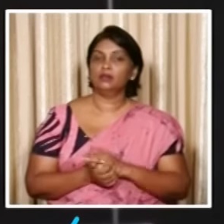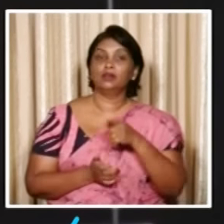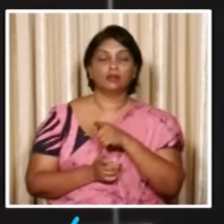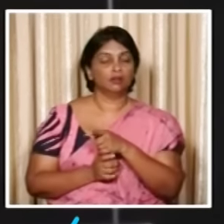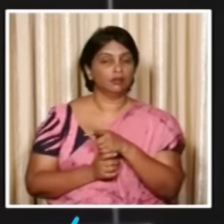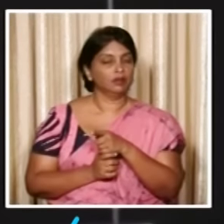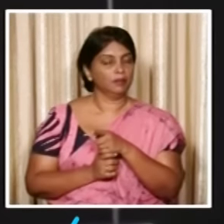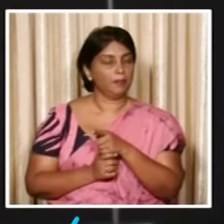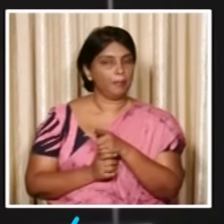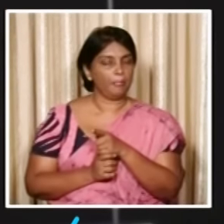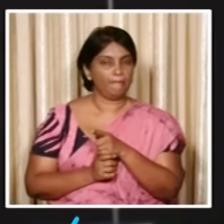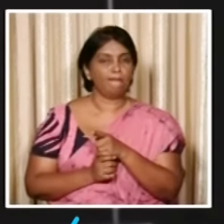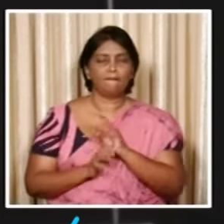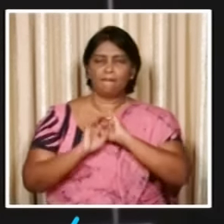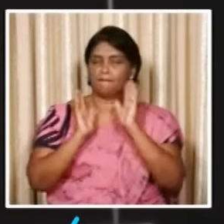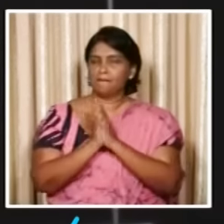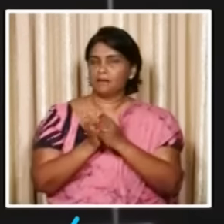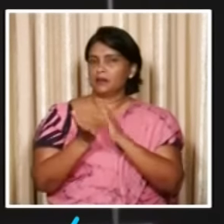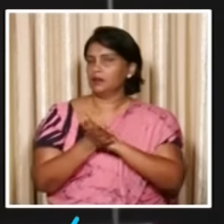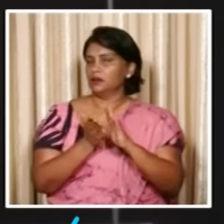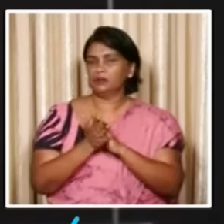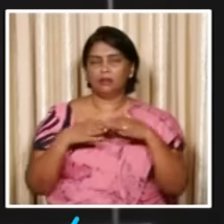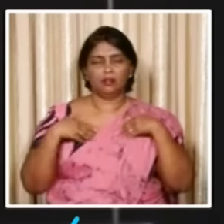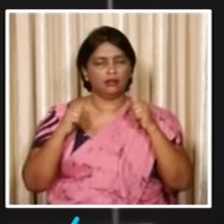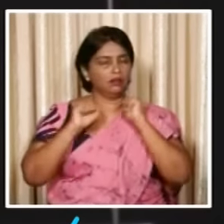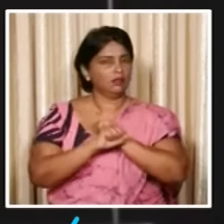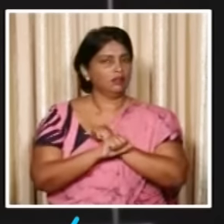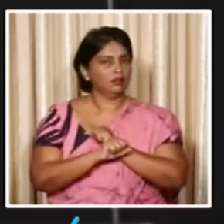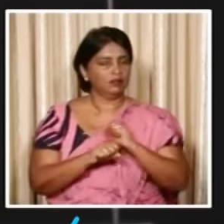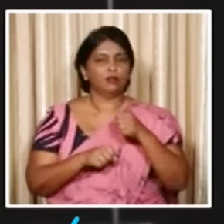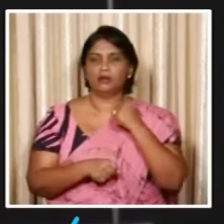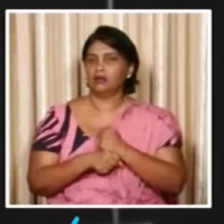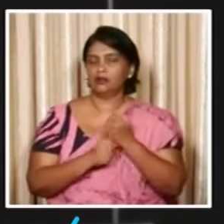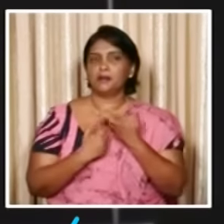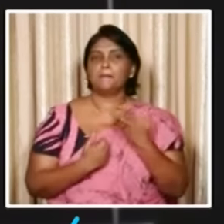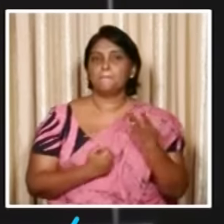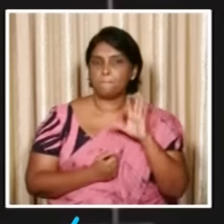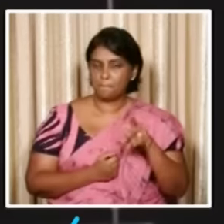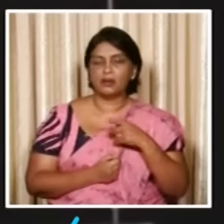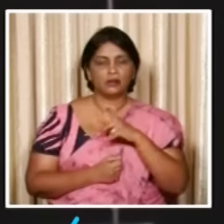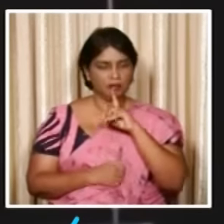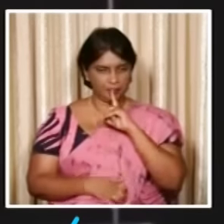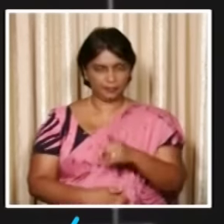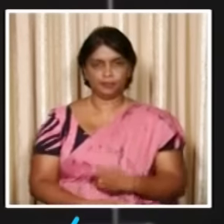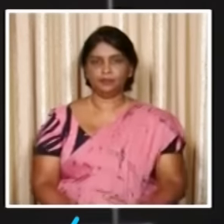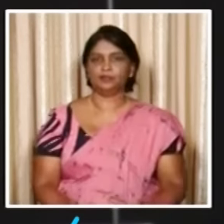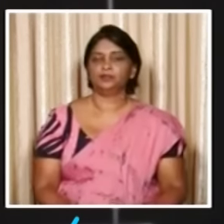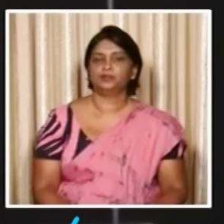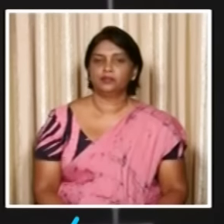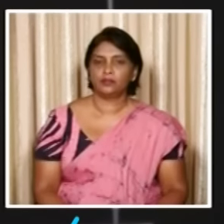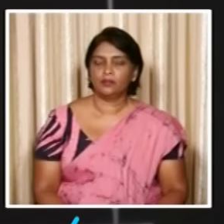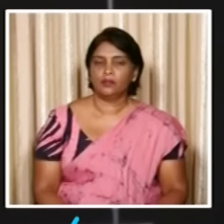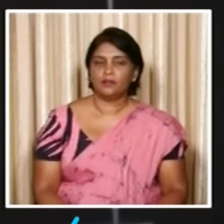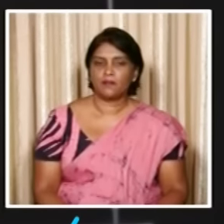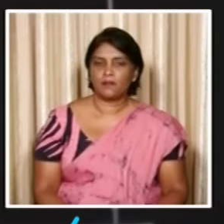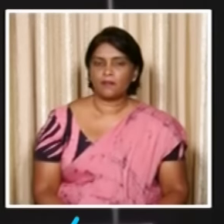குற்றச் செயல்களிலும் ஈடுபடாது உணர்வு நிலைப்பட்ட உந்துதலினால் தமது பூர்வீக மதத்தலம் ஒன்றில் வழிபாடாற்றச் சென்ற நிலையில் வலுவான